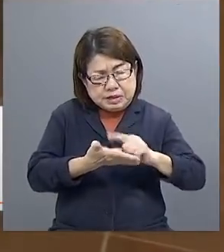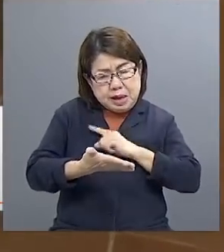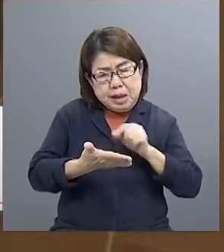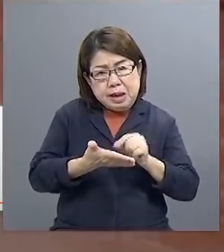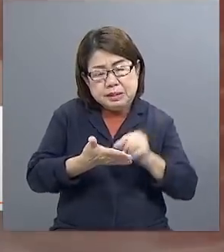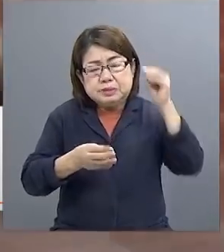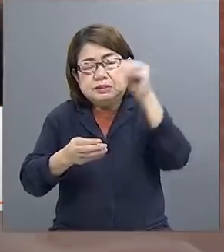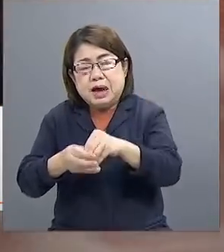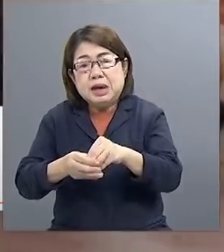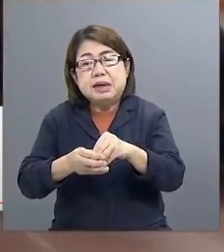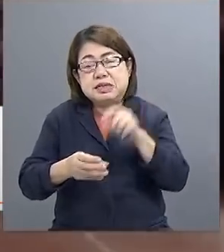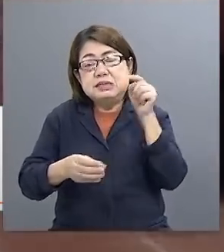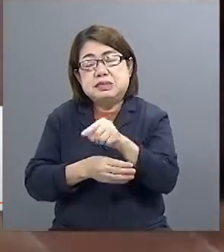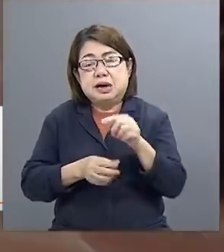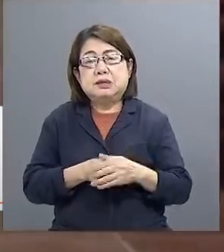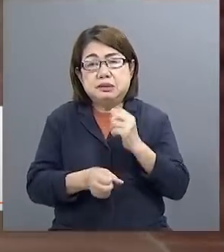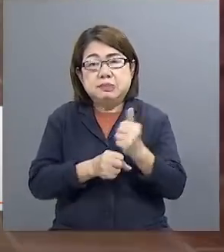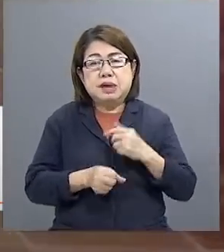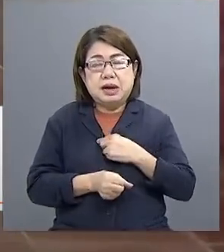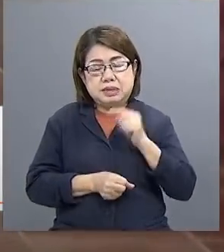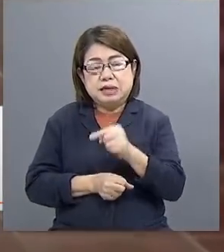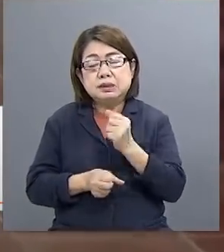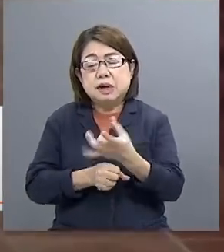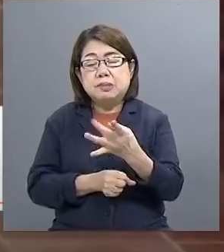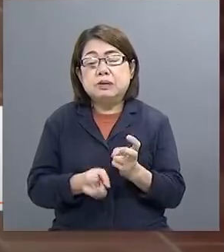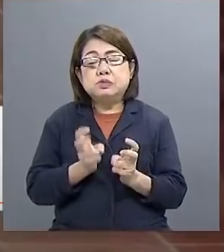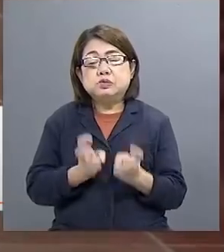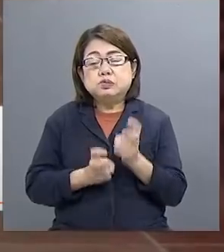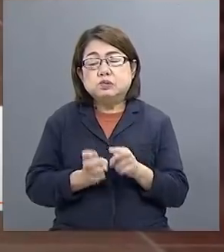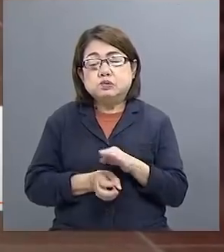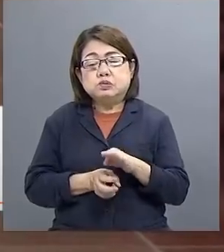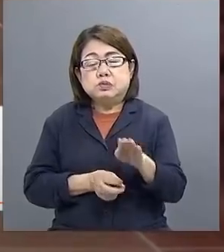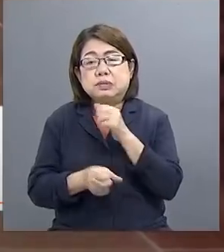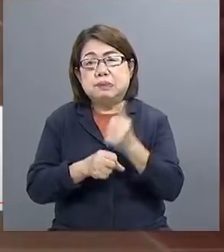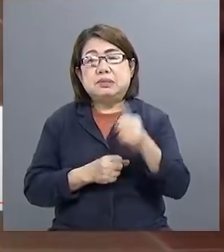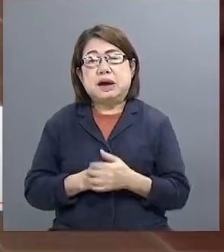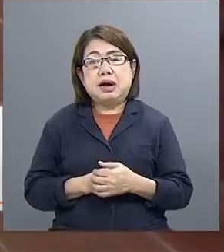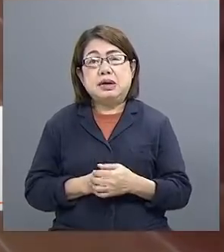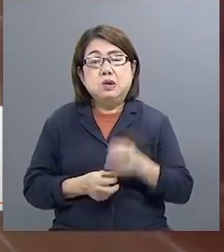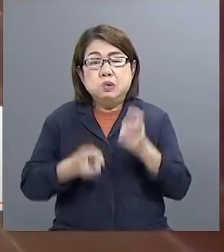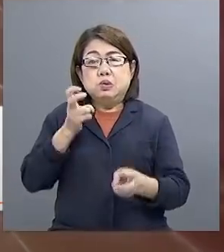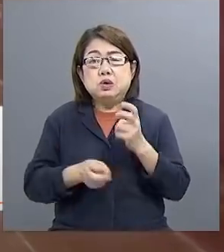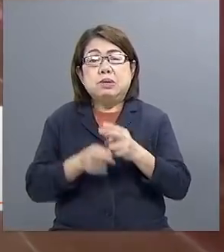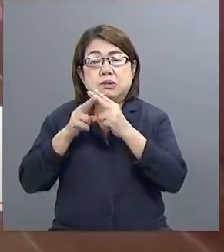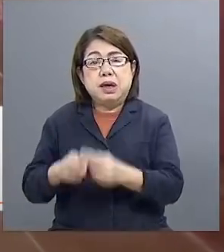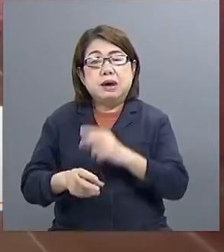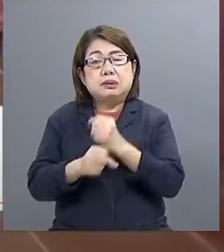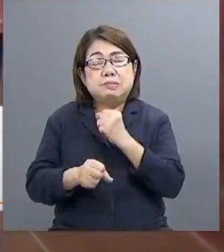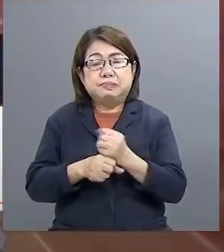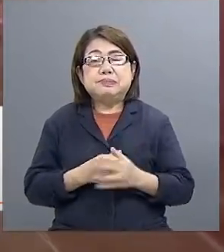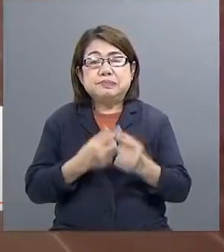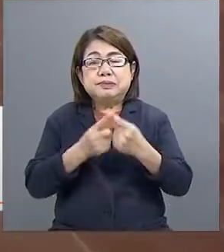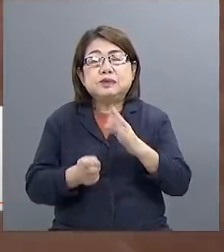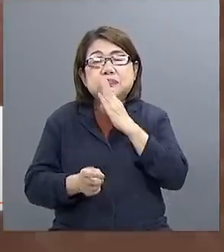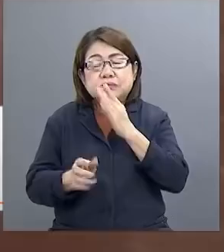สามารถปฏิบัติตามโปรแกรมที่ต้องการได้เลยครับจากด้วยหุ่นยนต์ค่าของอิฐ 19จะทำงานอัตโนมัติเมื่อนักเรียนเข้าแถวเว้นระยะห่าง